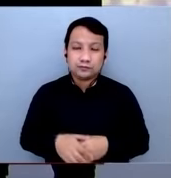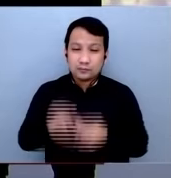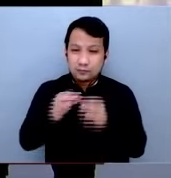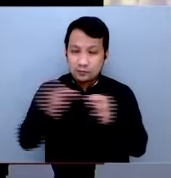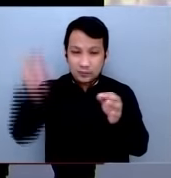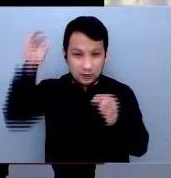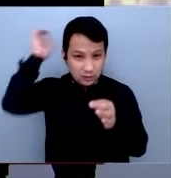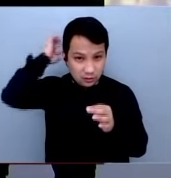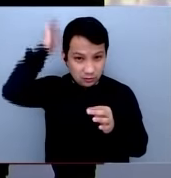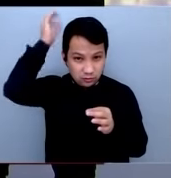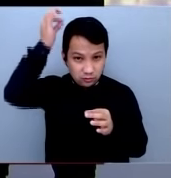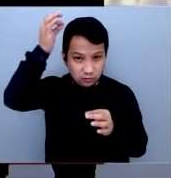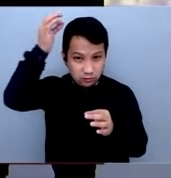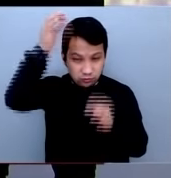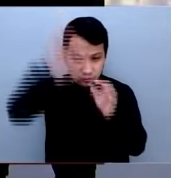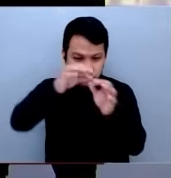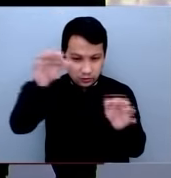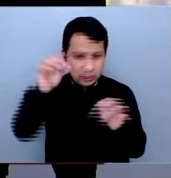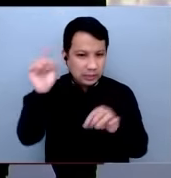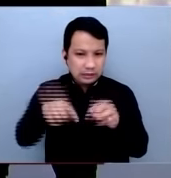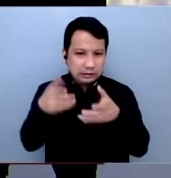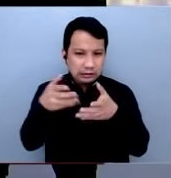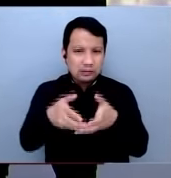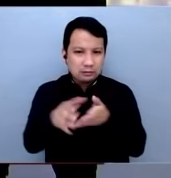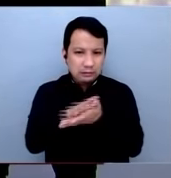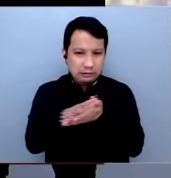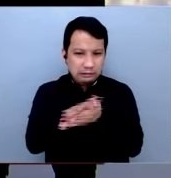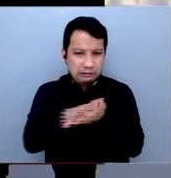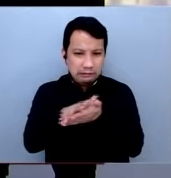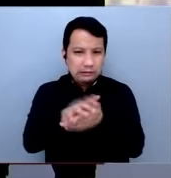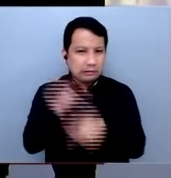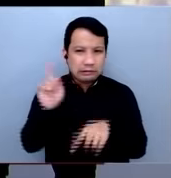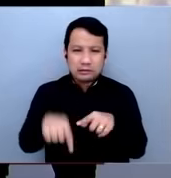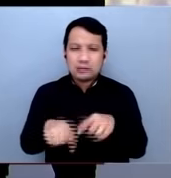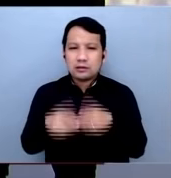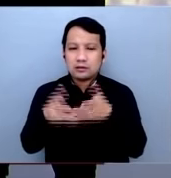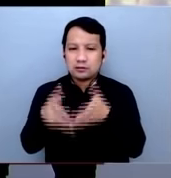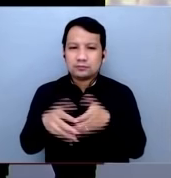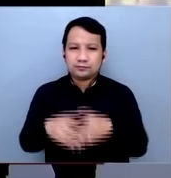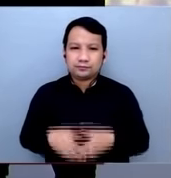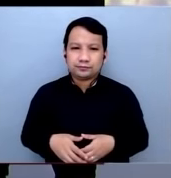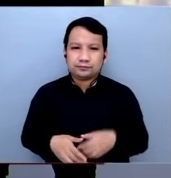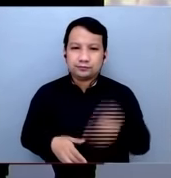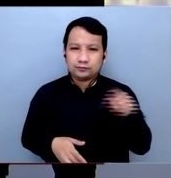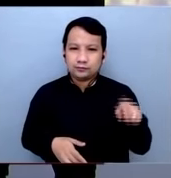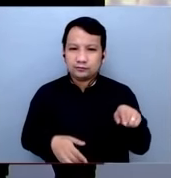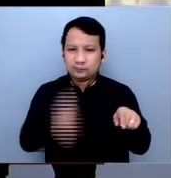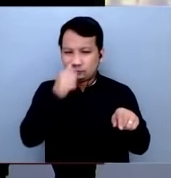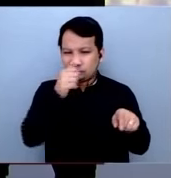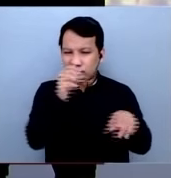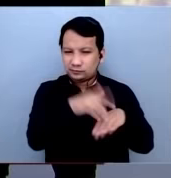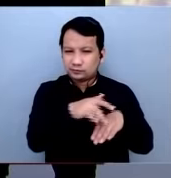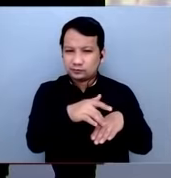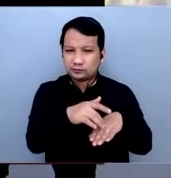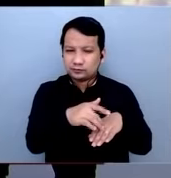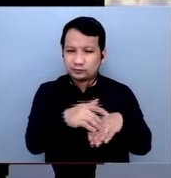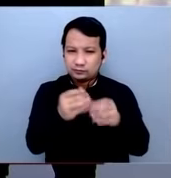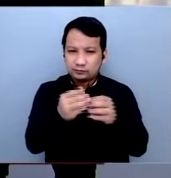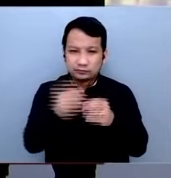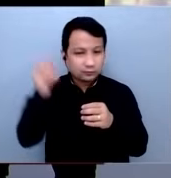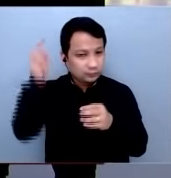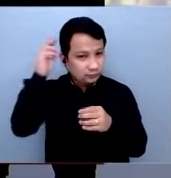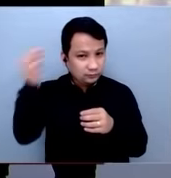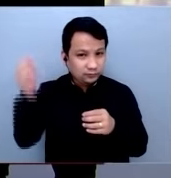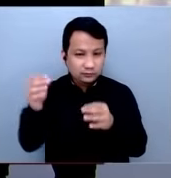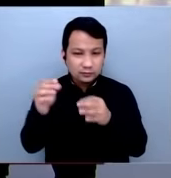buhok at hindi natatanggal kahit hugasan po ito. Yun nga lang, hindi madedetect ng hair sampling ang paggamit ng